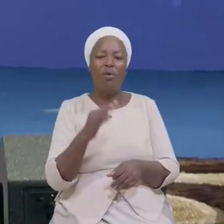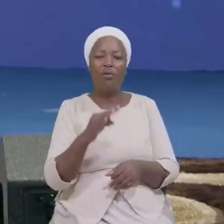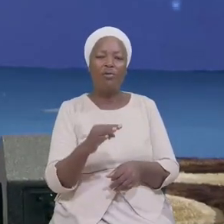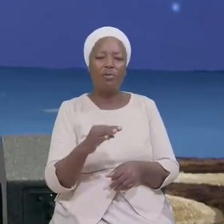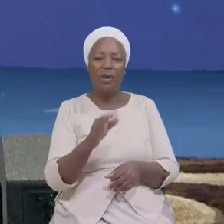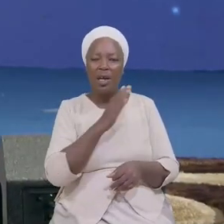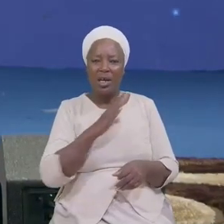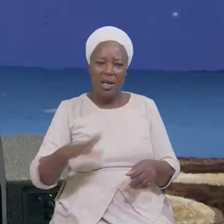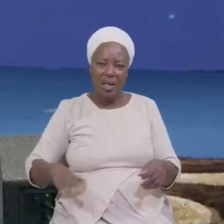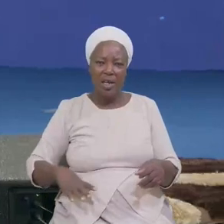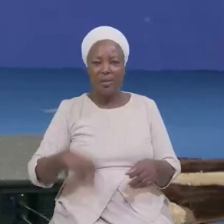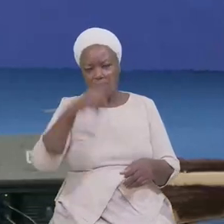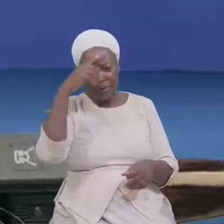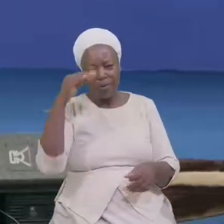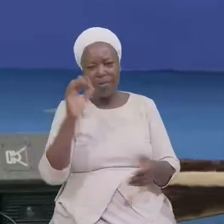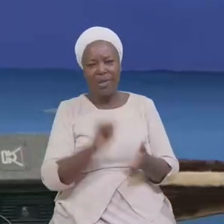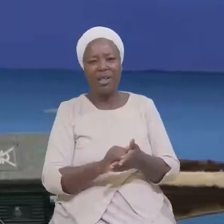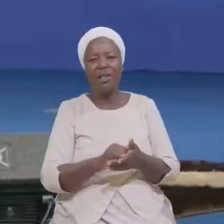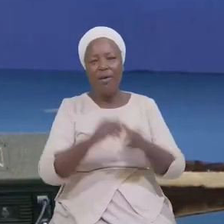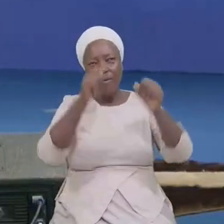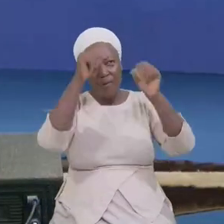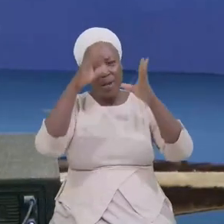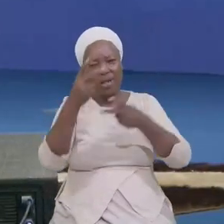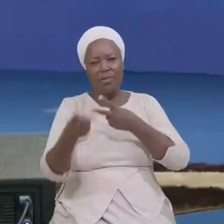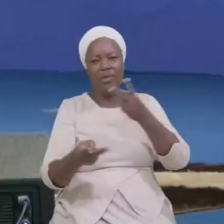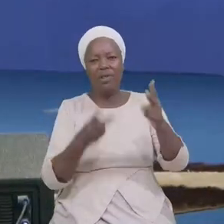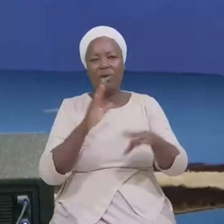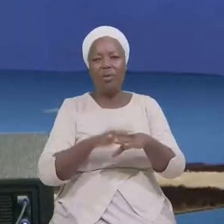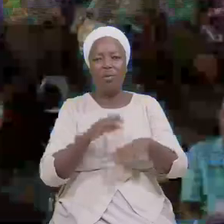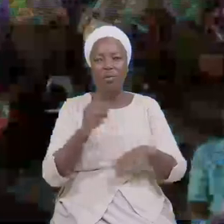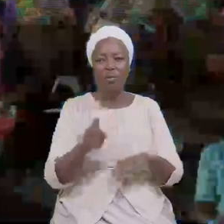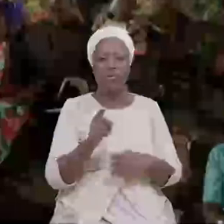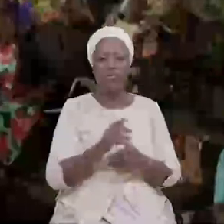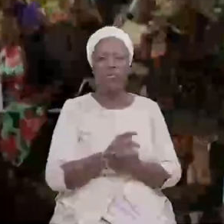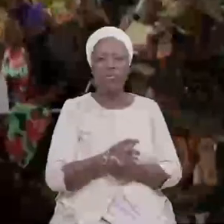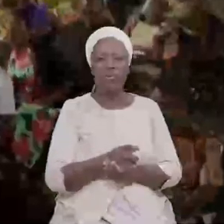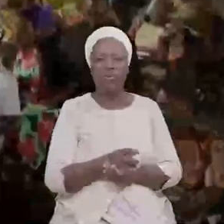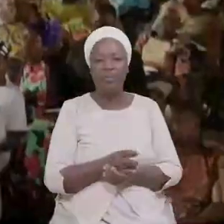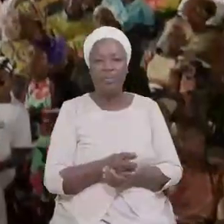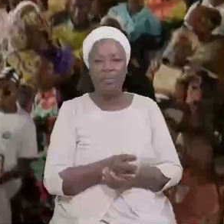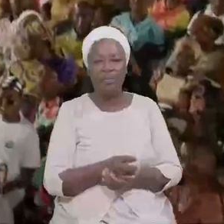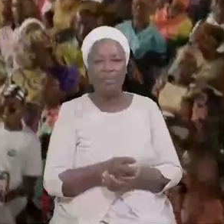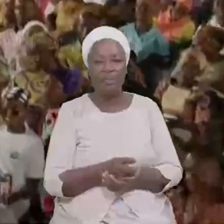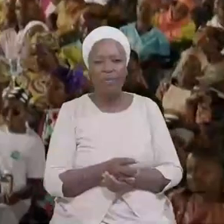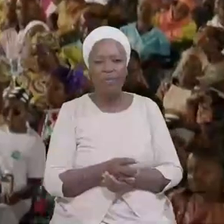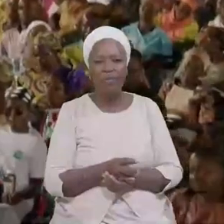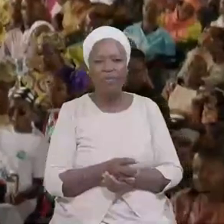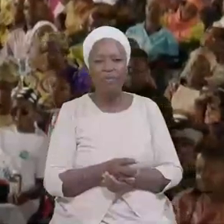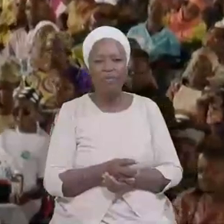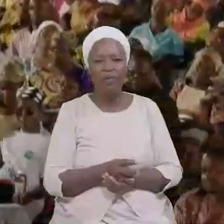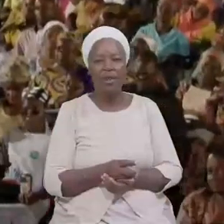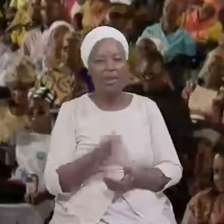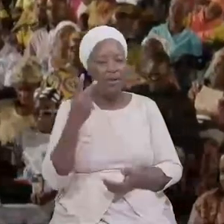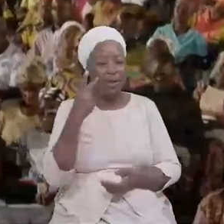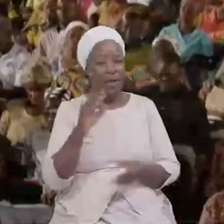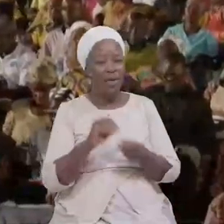Et la promesse du Seigneur qui dit quiconque vient à lui ne va pas le rejeter. Il y aura donc ce changement à cause de la visitation du Père.